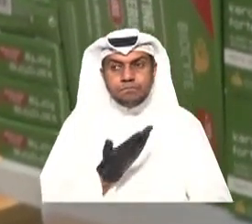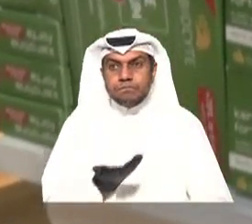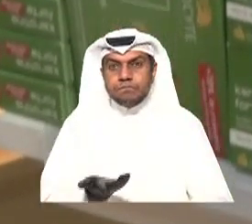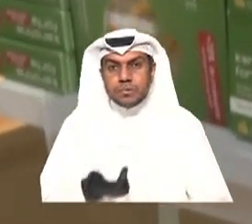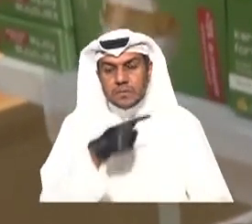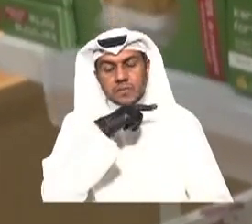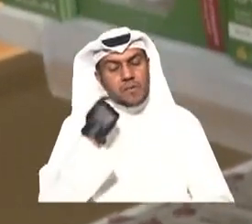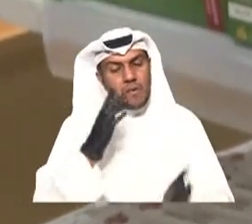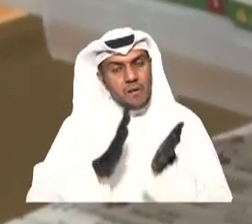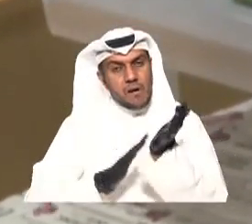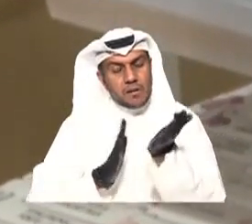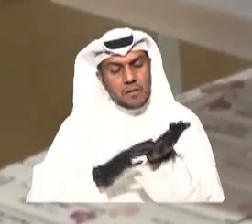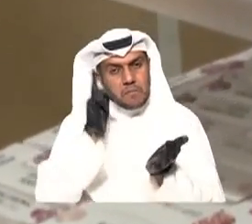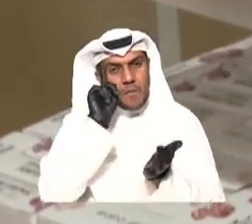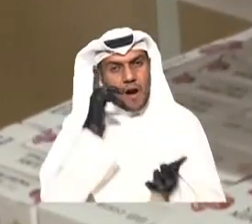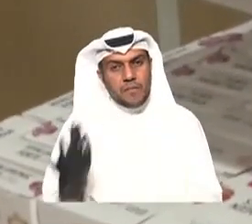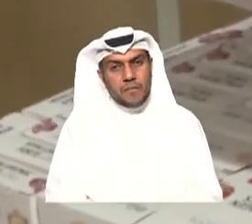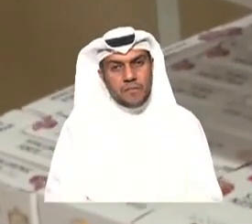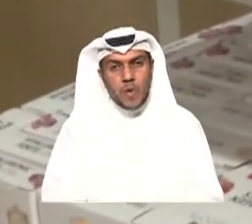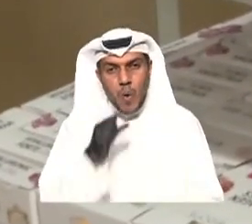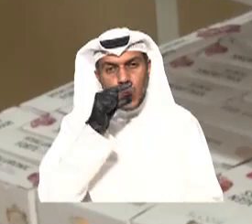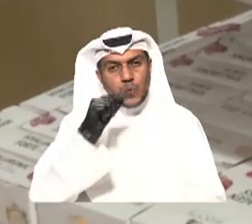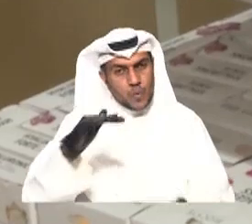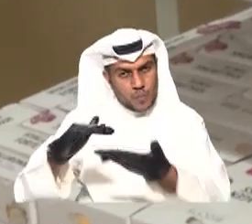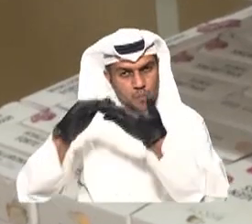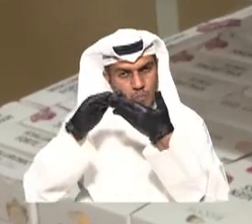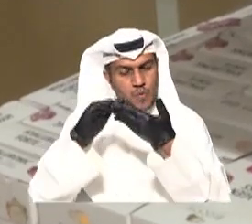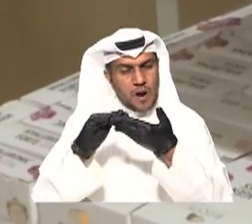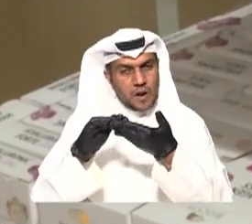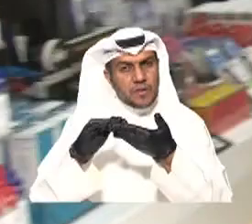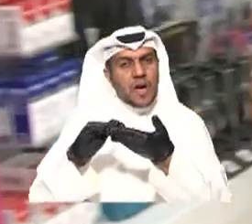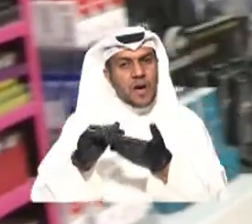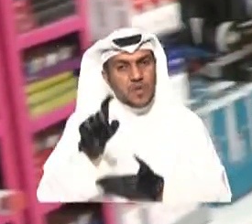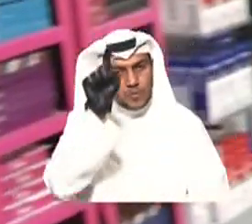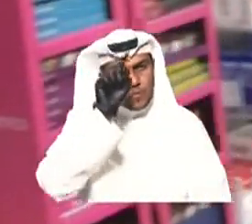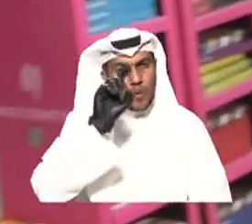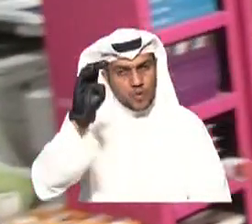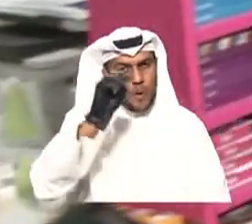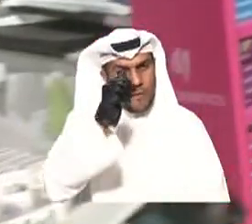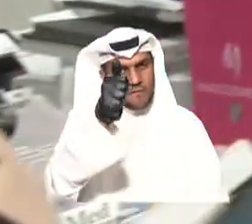بمخاطر صحية وخيمة. لما أبو علاوي، تلفزيون دولة الكويت.